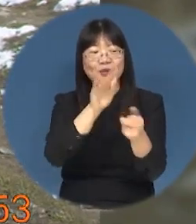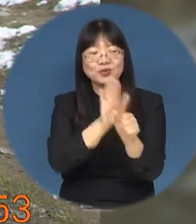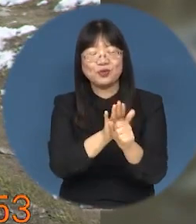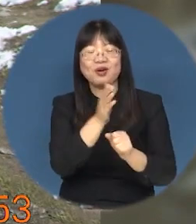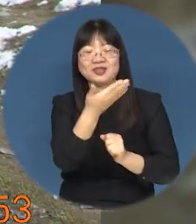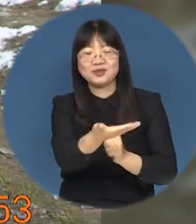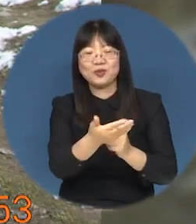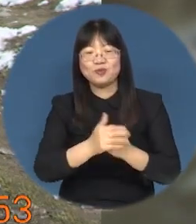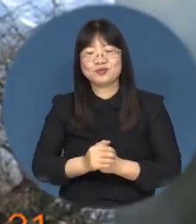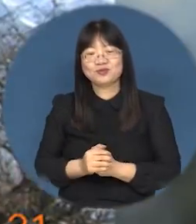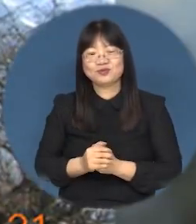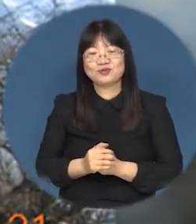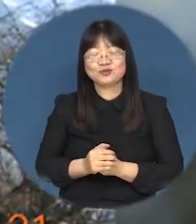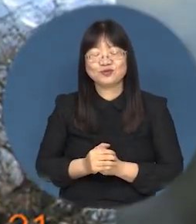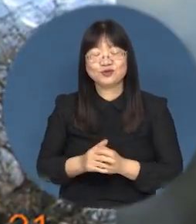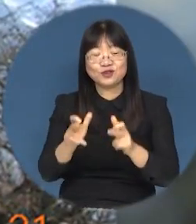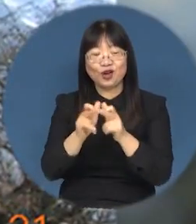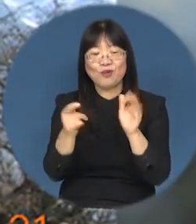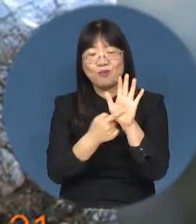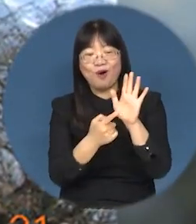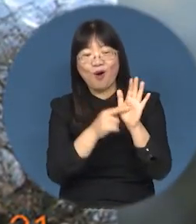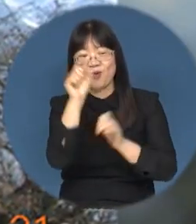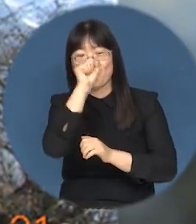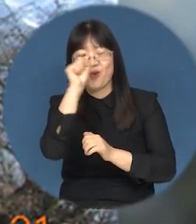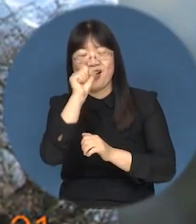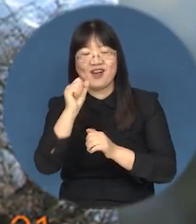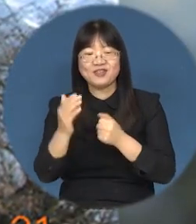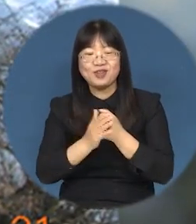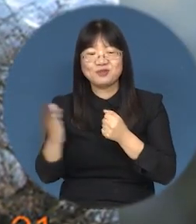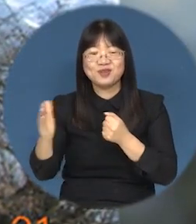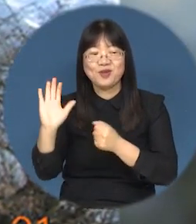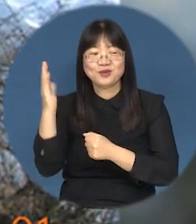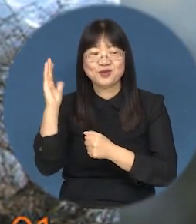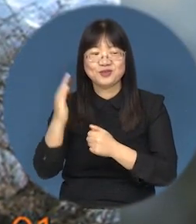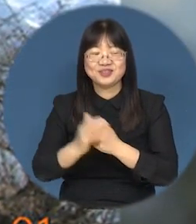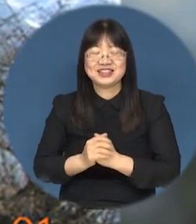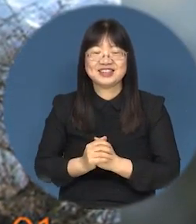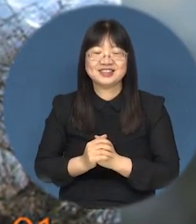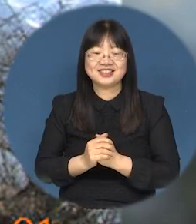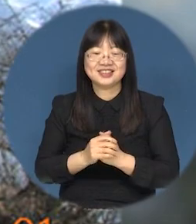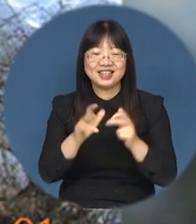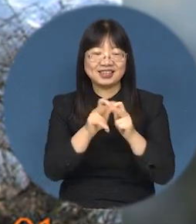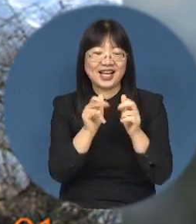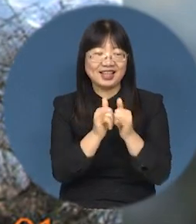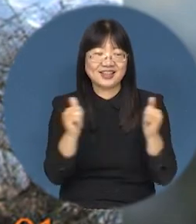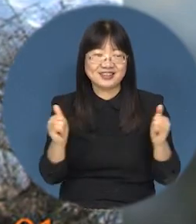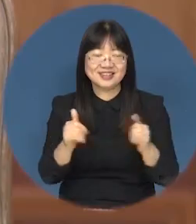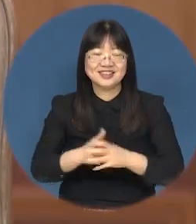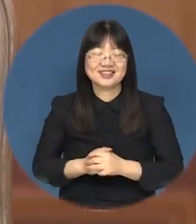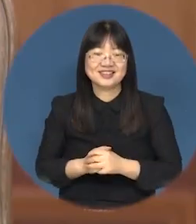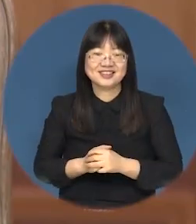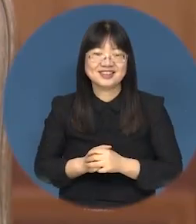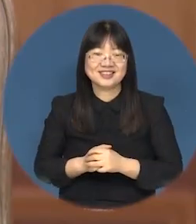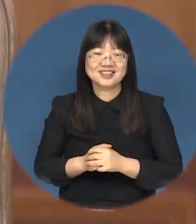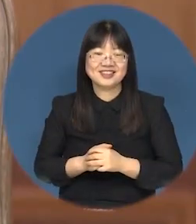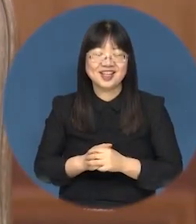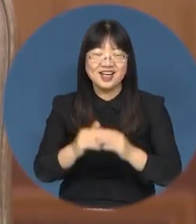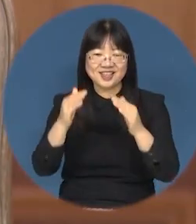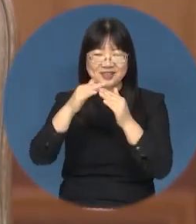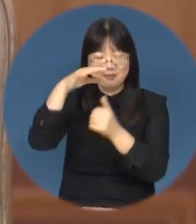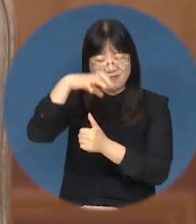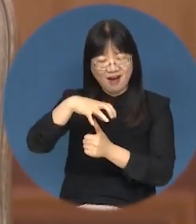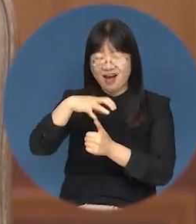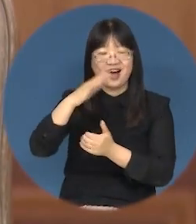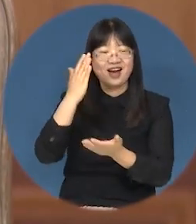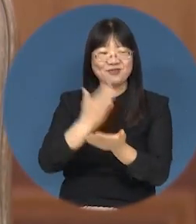했더니 의외로 그게 반응이 좋아가지고요. 예. 요즘 예. 이렇게 그 장애인들이 그 갇혀있는 장애인들보다는